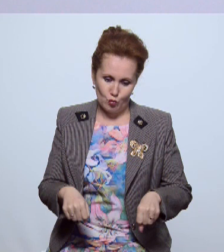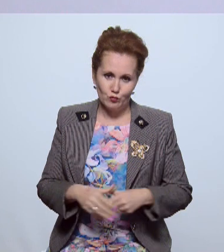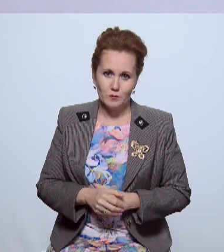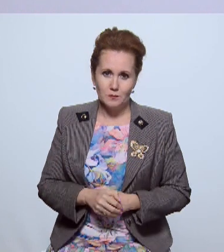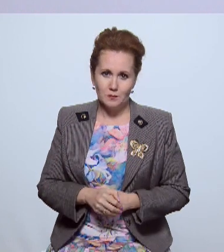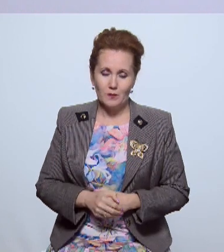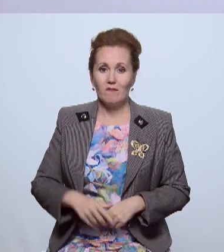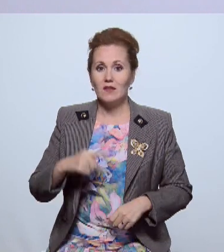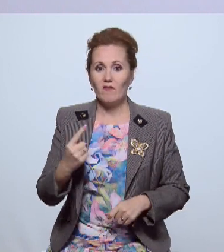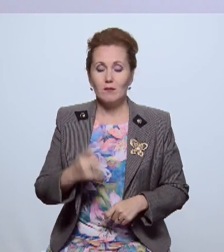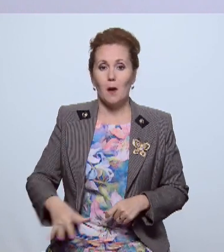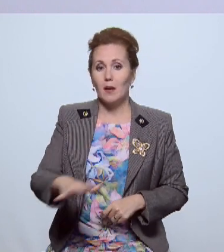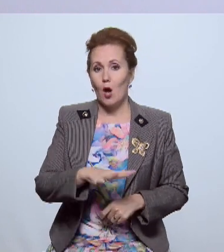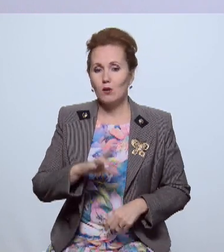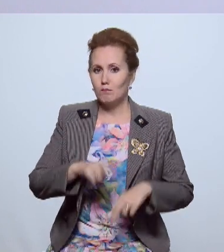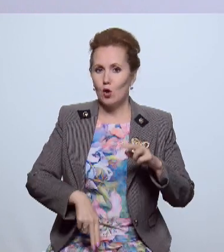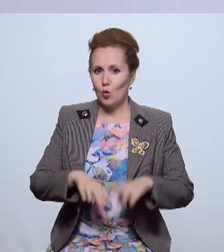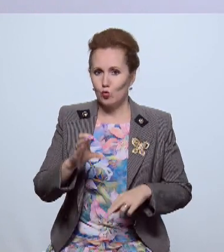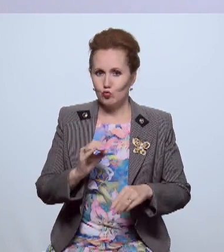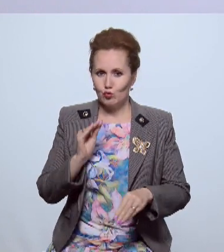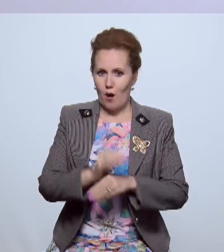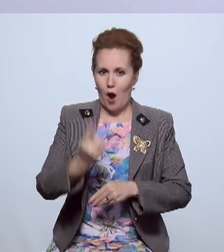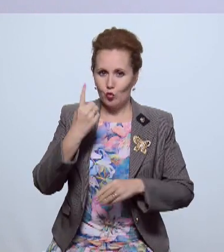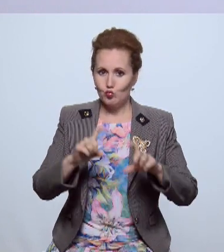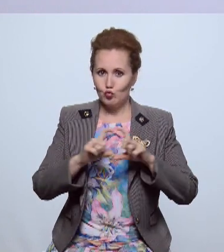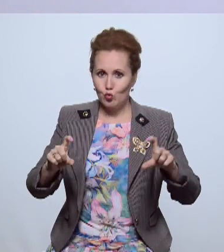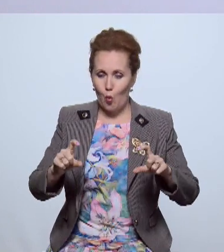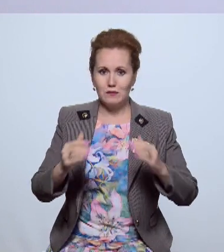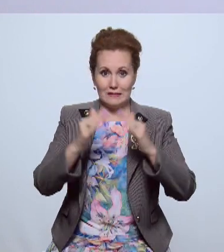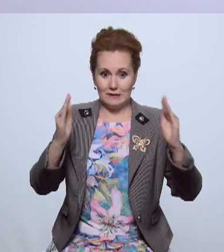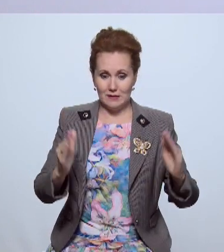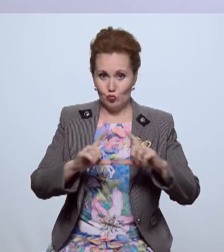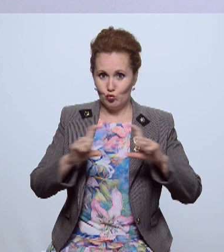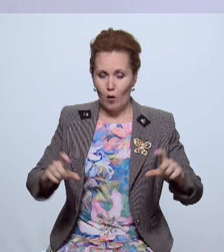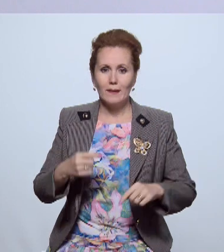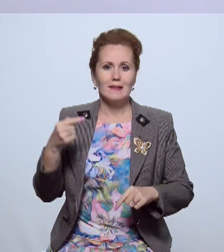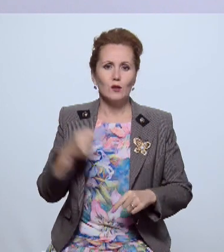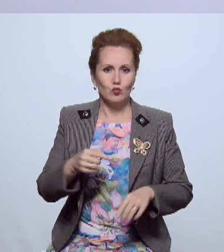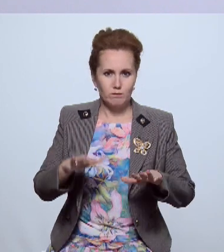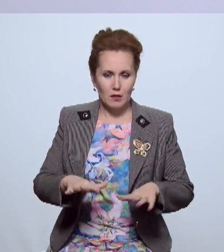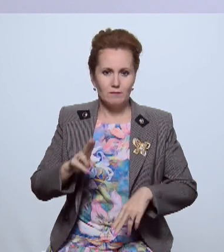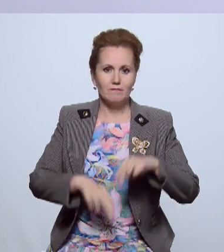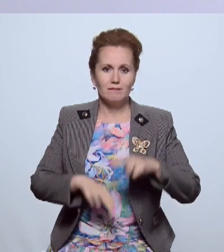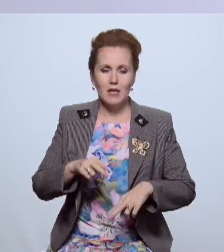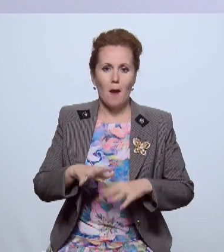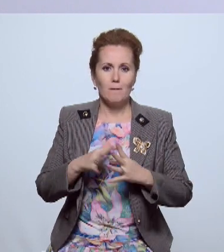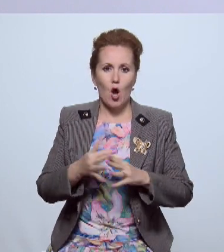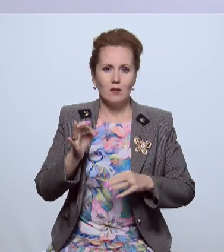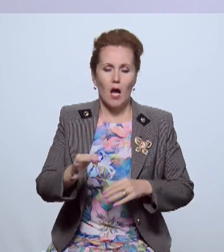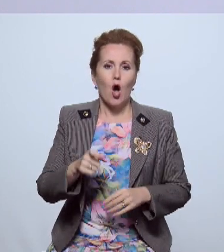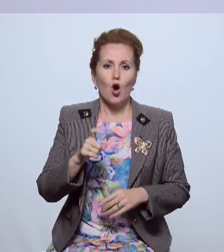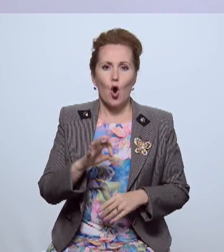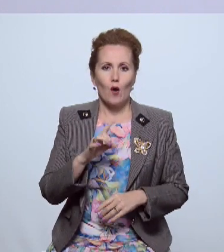В Завьяловском районе построят еще одну школу. Здание на 1000 мест собираются возвести в поселке Хохряки. Территория